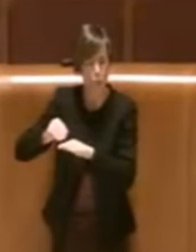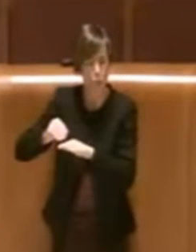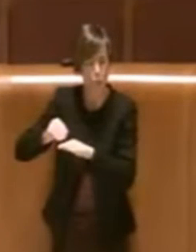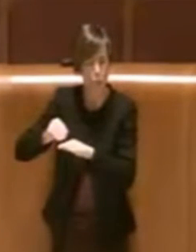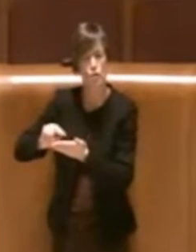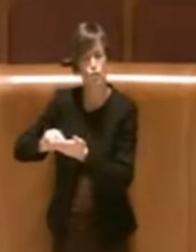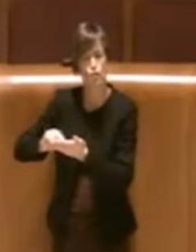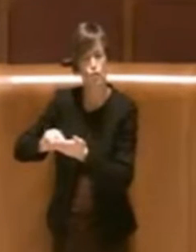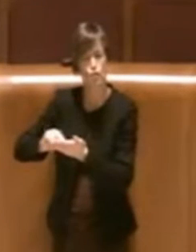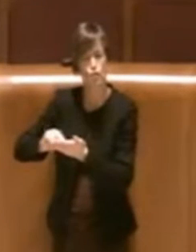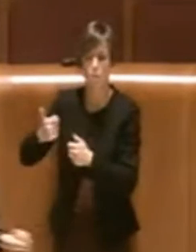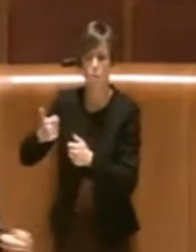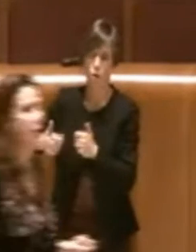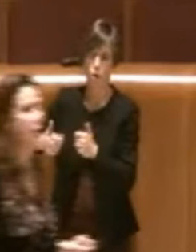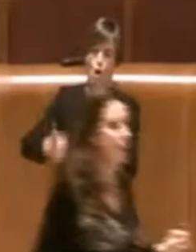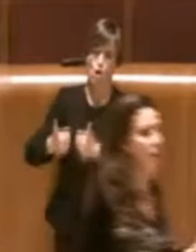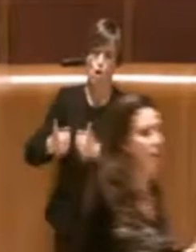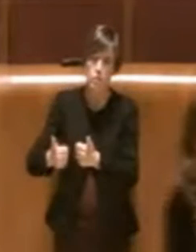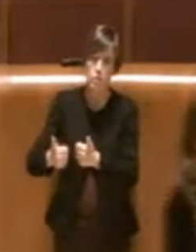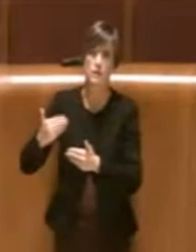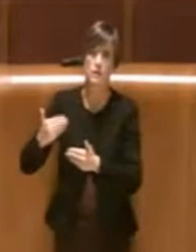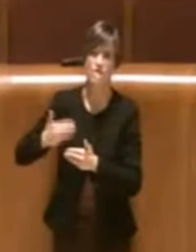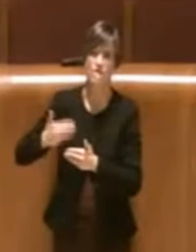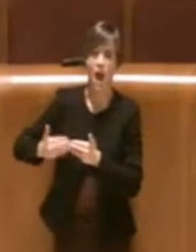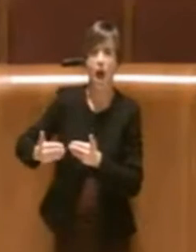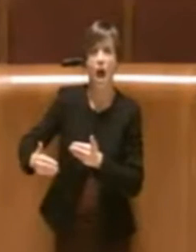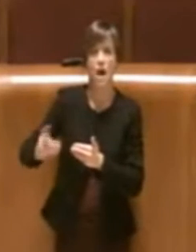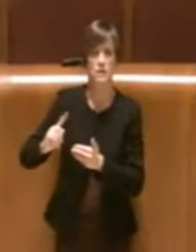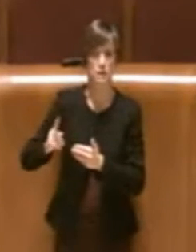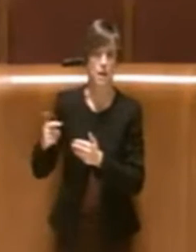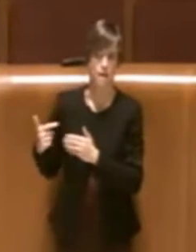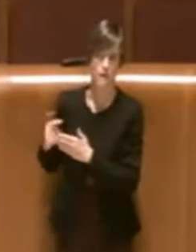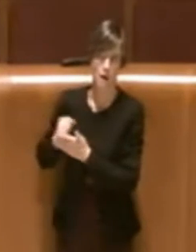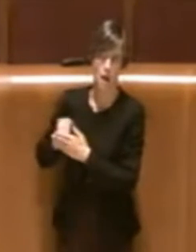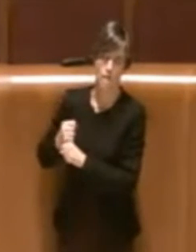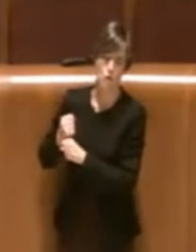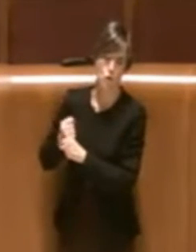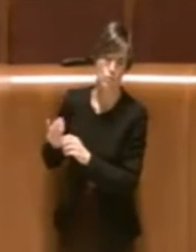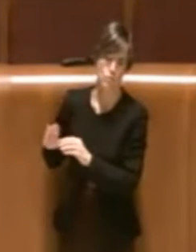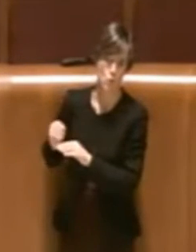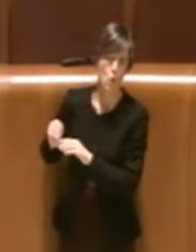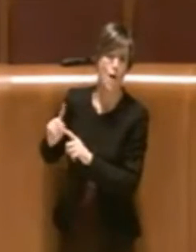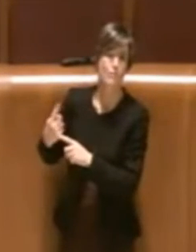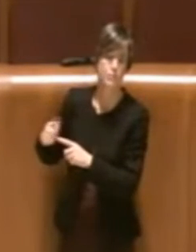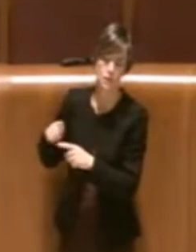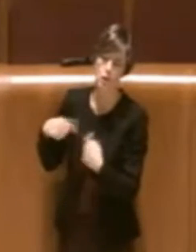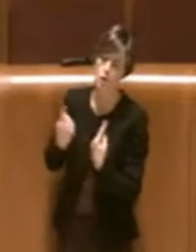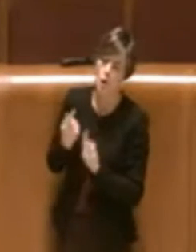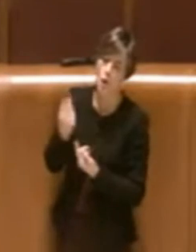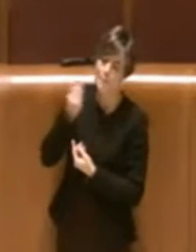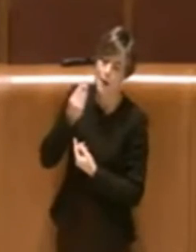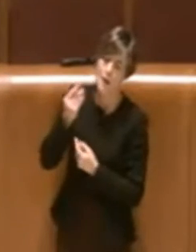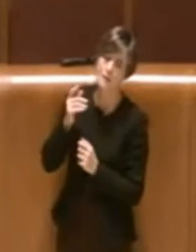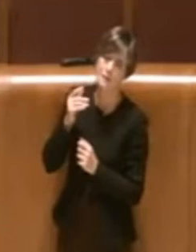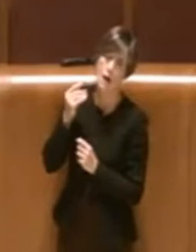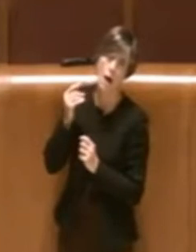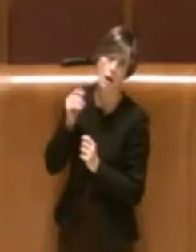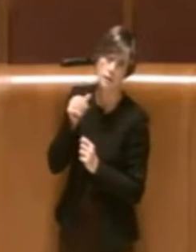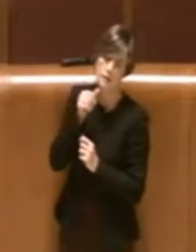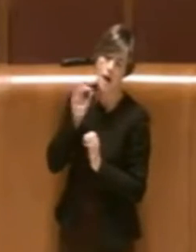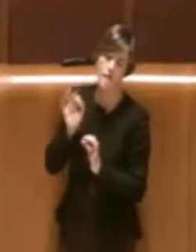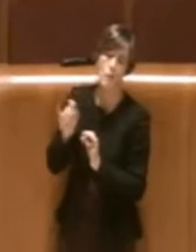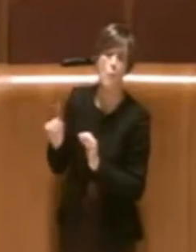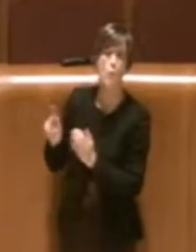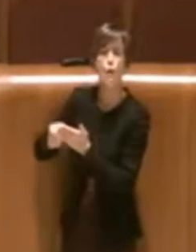concorsuali e concorrenziali, per cui ci sembra opportuno creare proprio una struttura, un ufficio di supporto